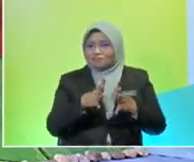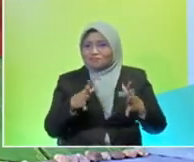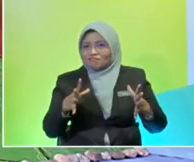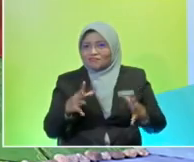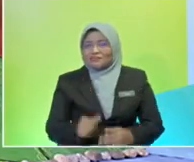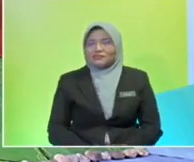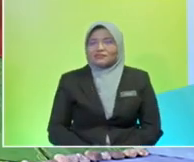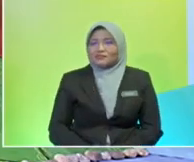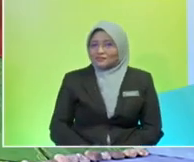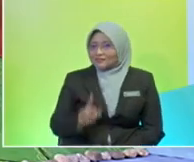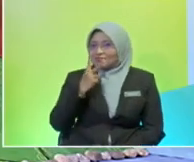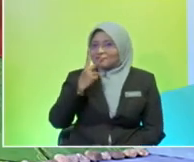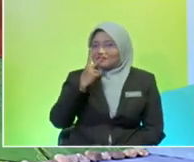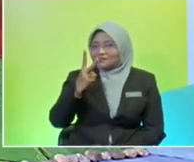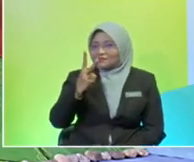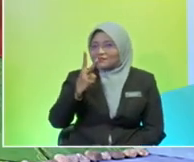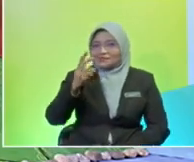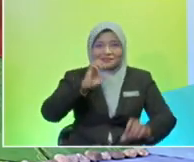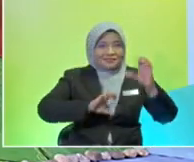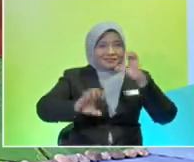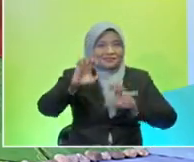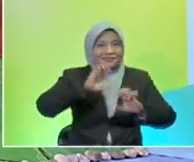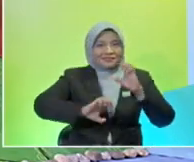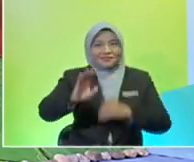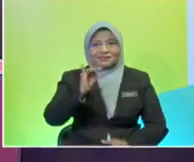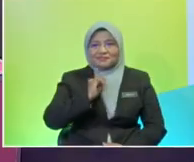Saya punya eksperimen air hujan